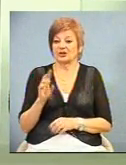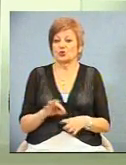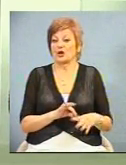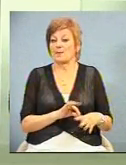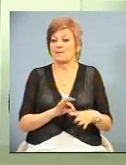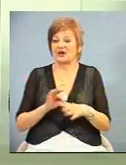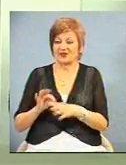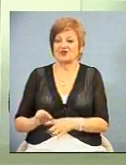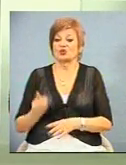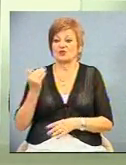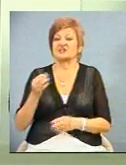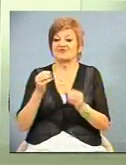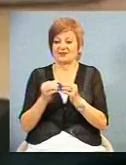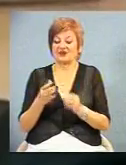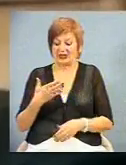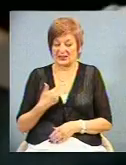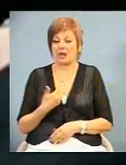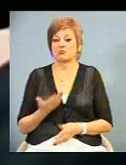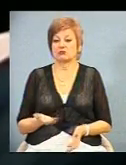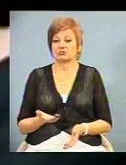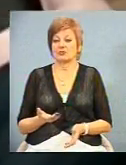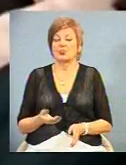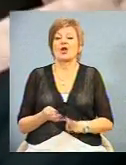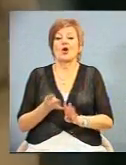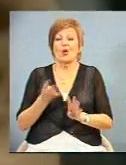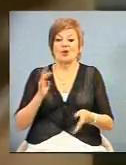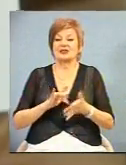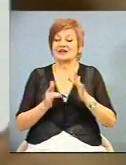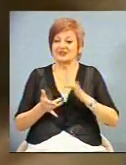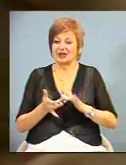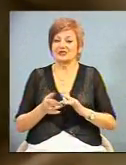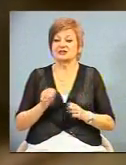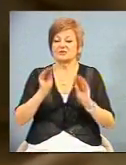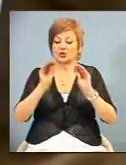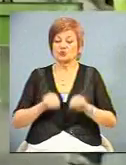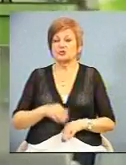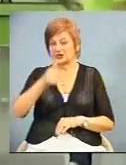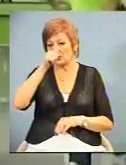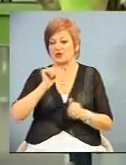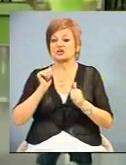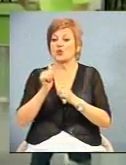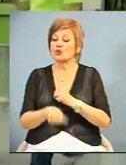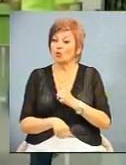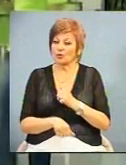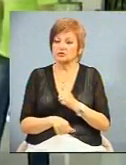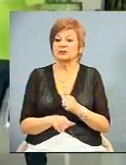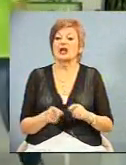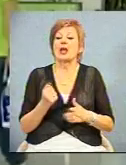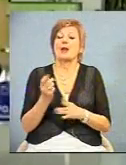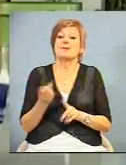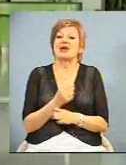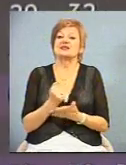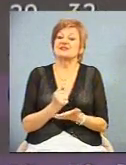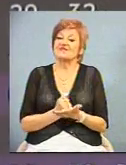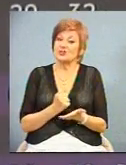приведут вас все равно к нам. Електронна черга у Запоріжжі розписана на місяць уперед. Сезон та впровадження без візу майже